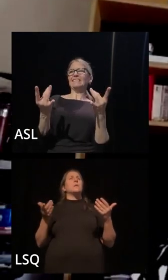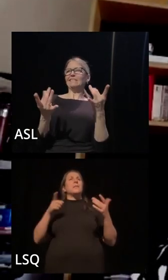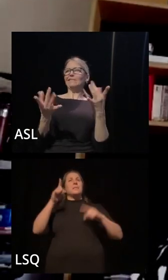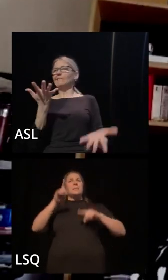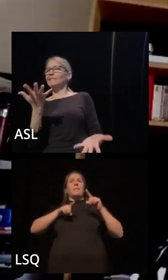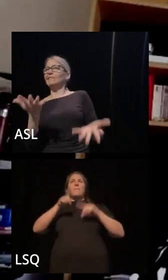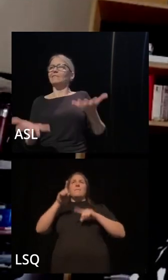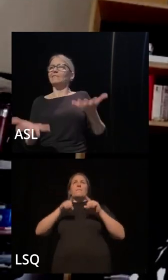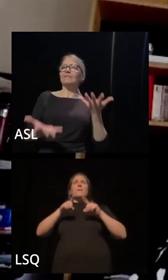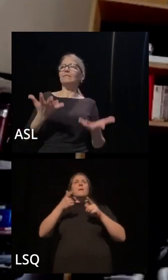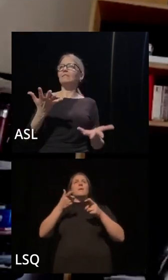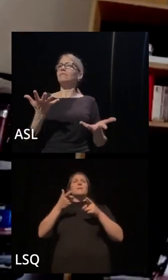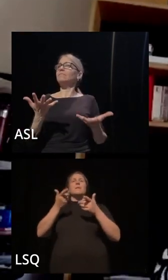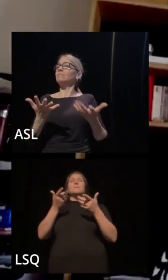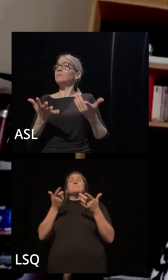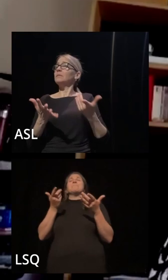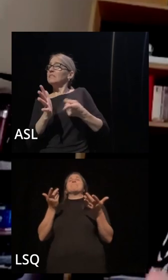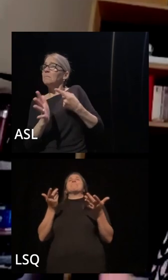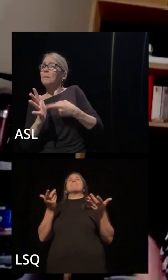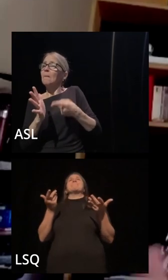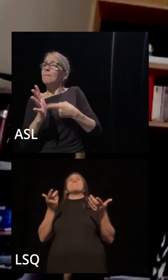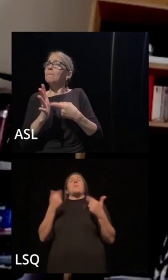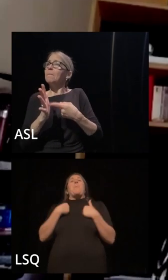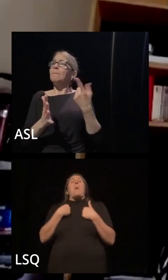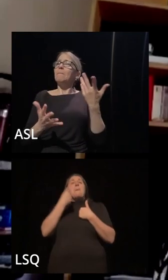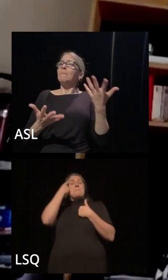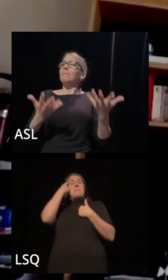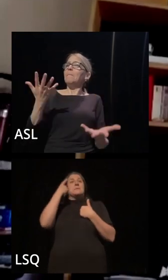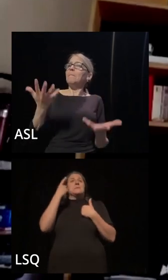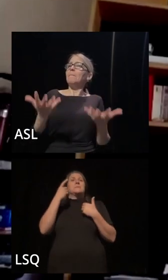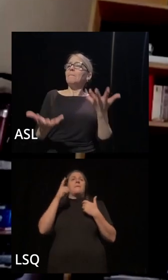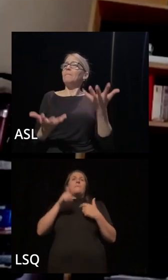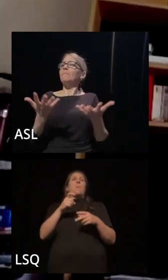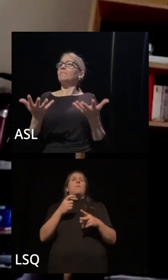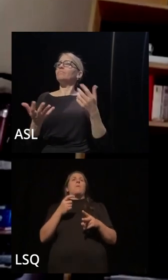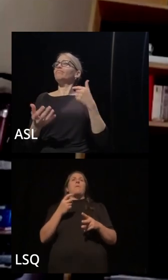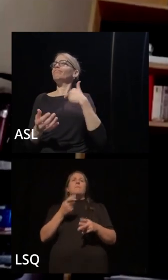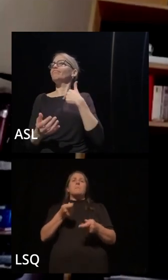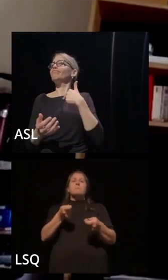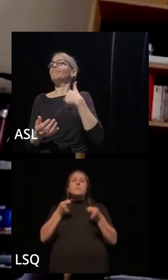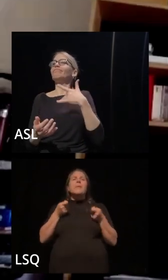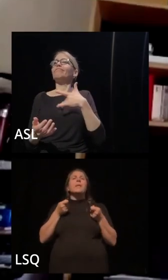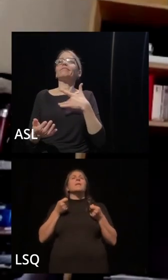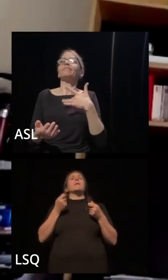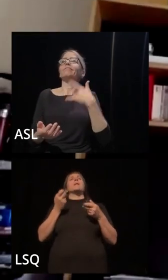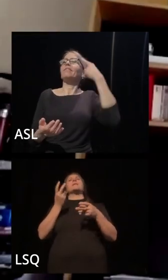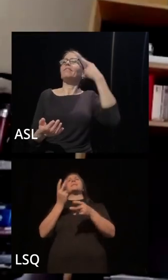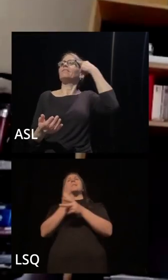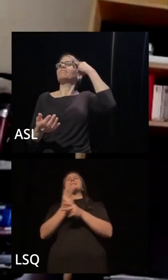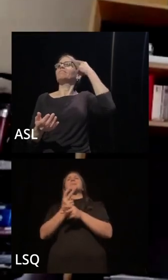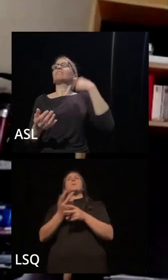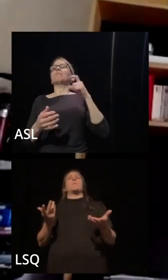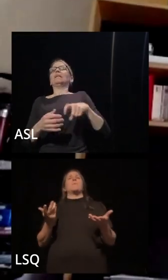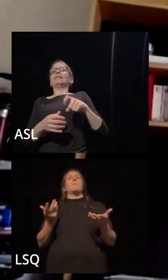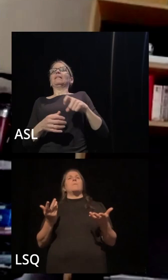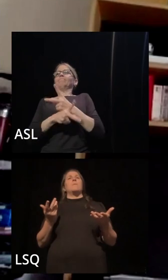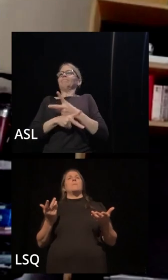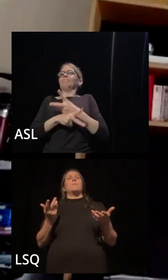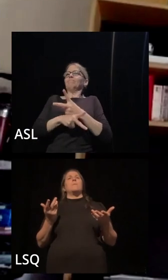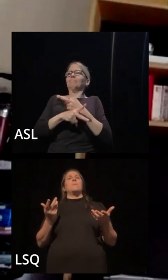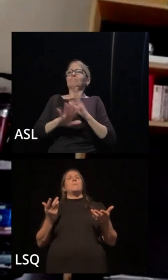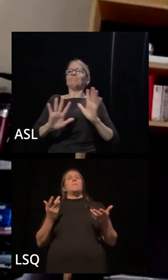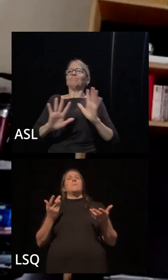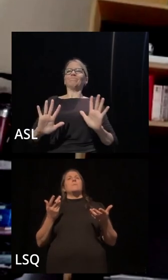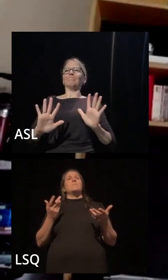être aussi je pense qu'on doit être en vigilance et en grande attention